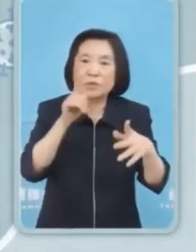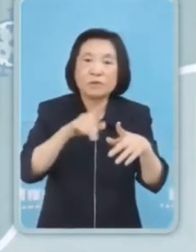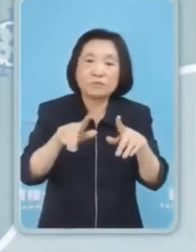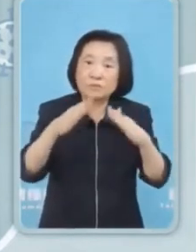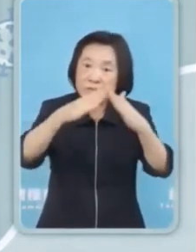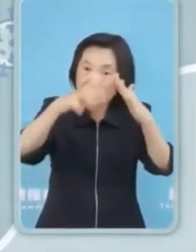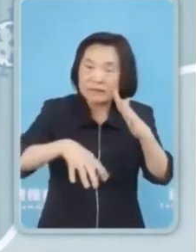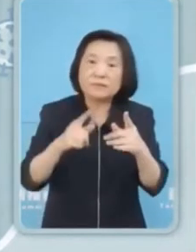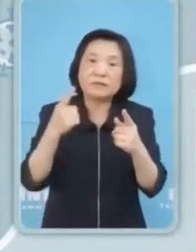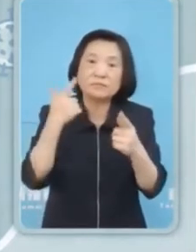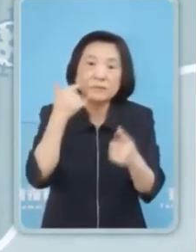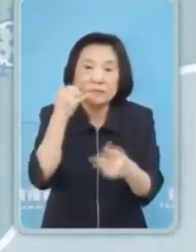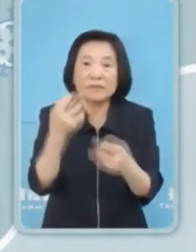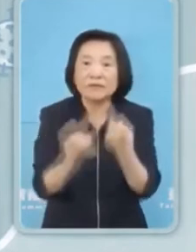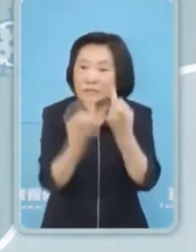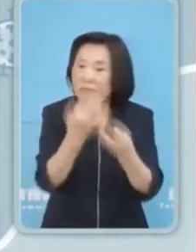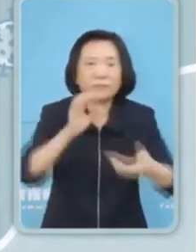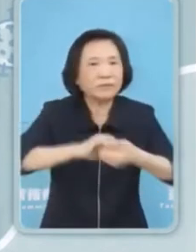家户感染，